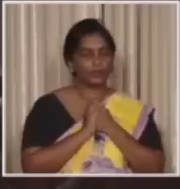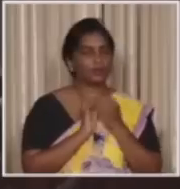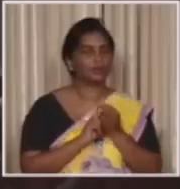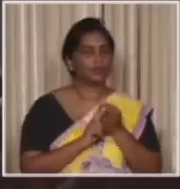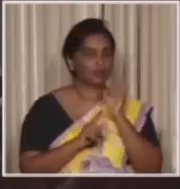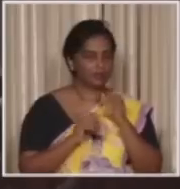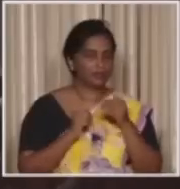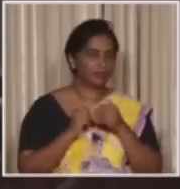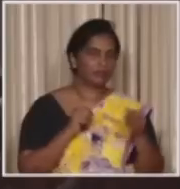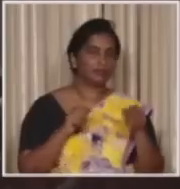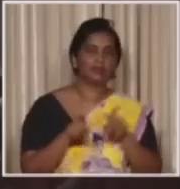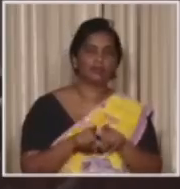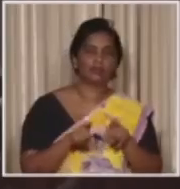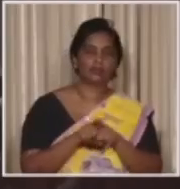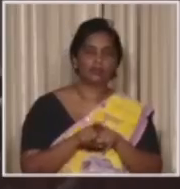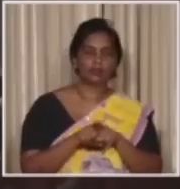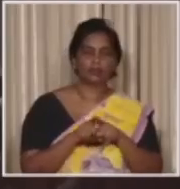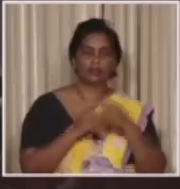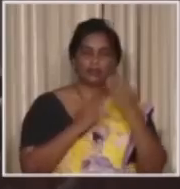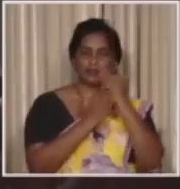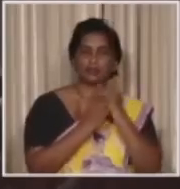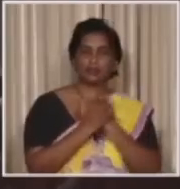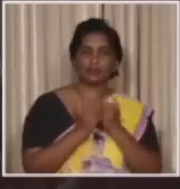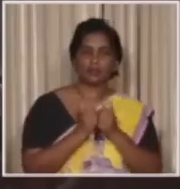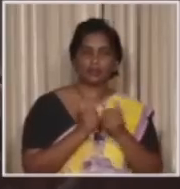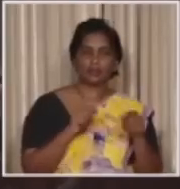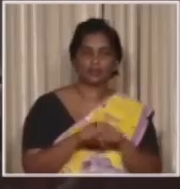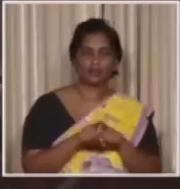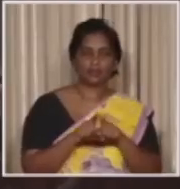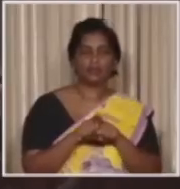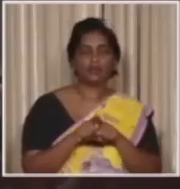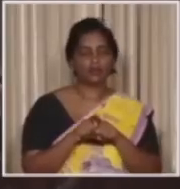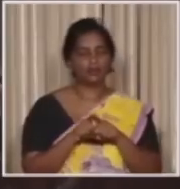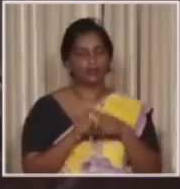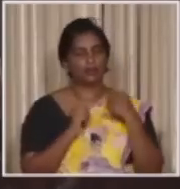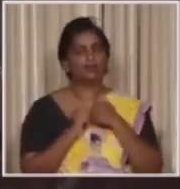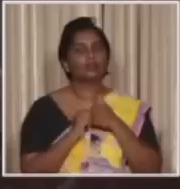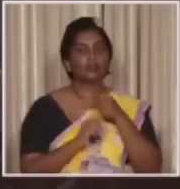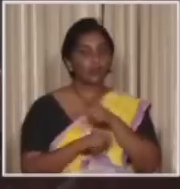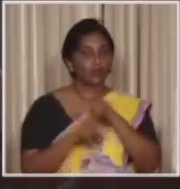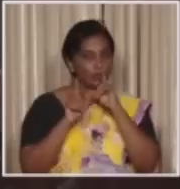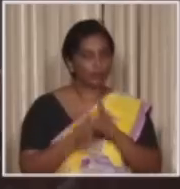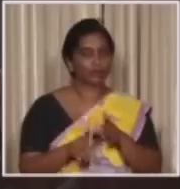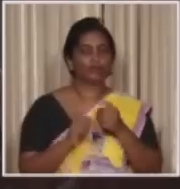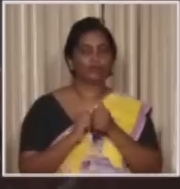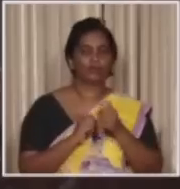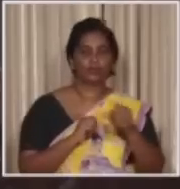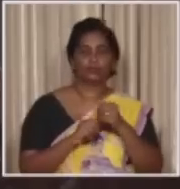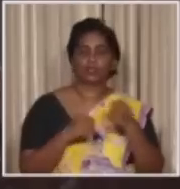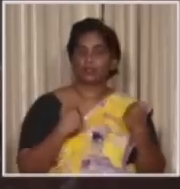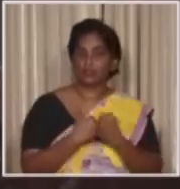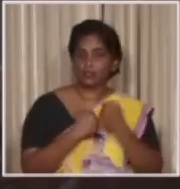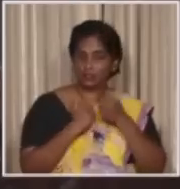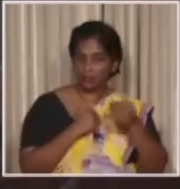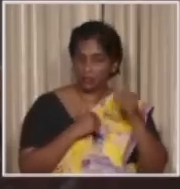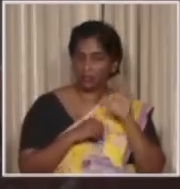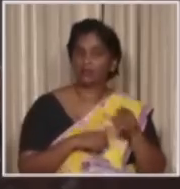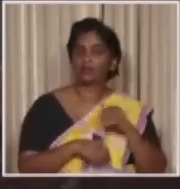සභාපතිතුමනි ආංශික කාරක සභාව හරහා නැවත පසුවිපරම් කෙරෙන්නේ. ඒ බලය අභියෝගයට ලක්